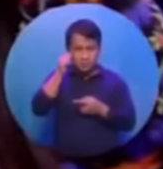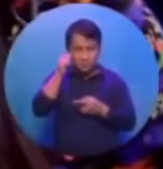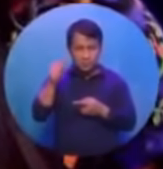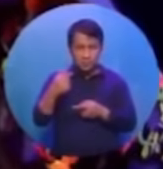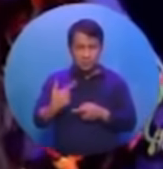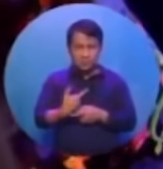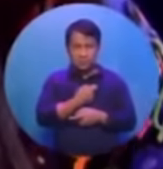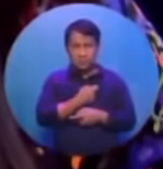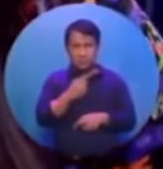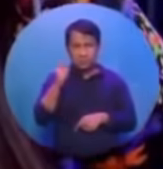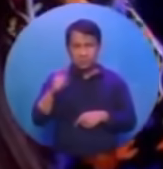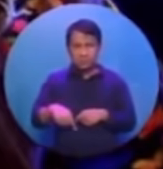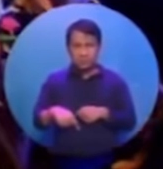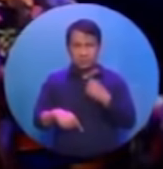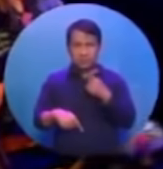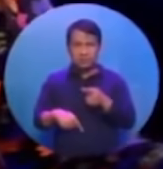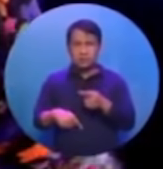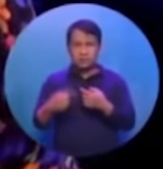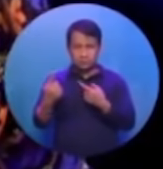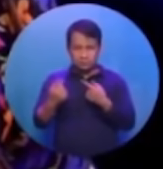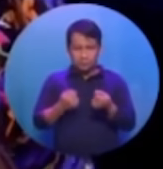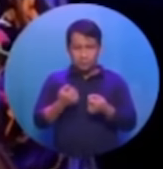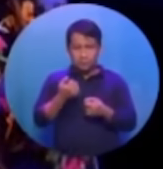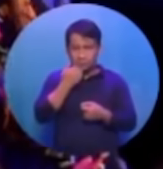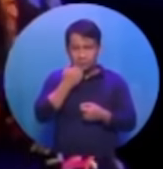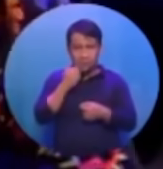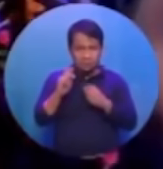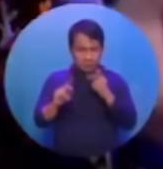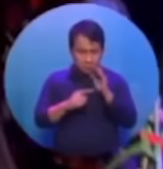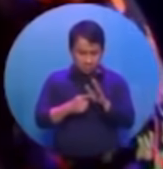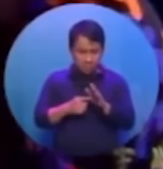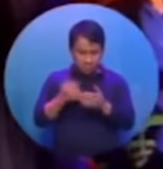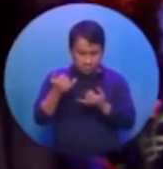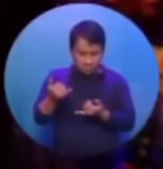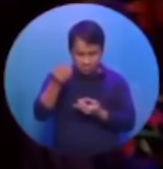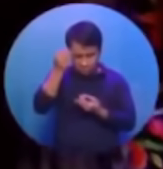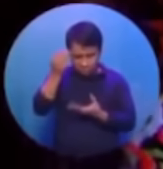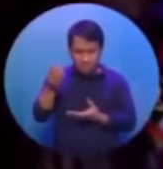ang sakit, bakit dinitolerate nga nila yung ganitong gawain ng Pilipina na